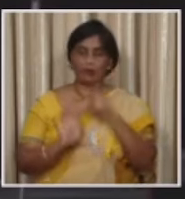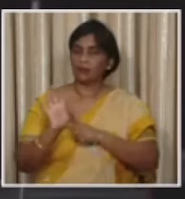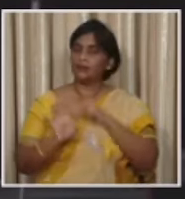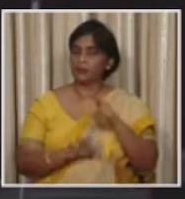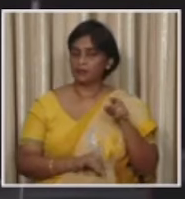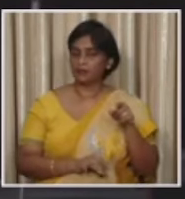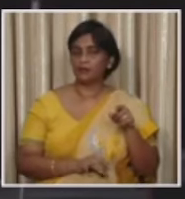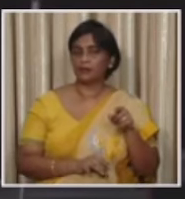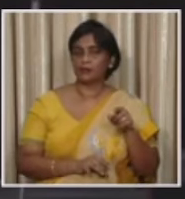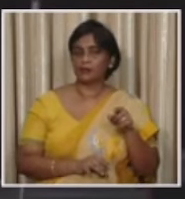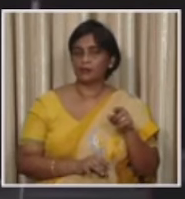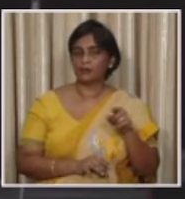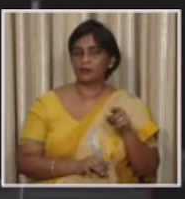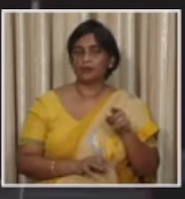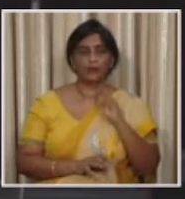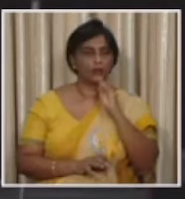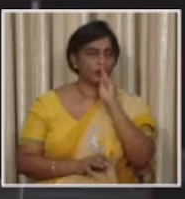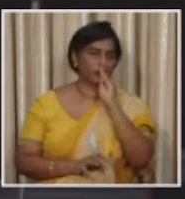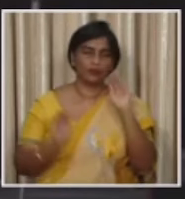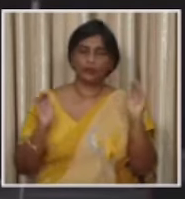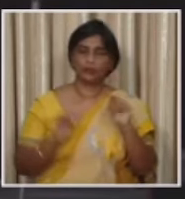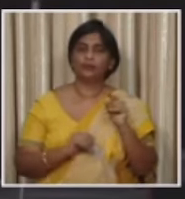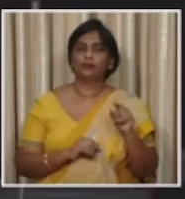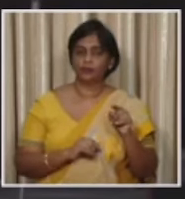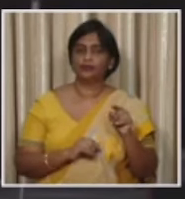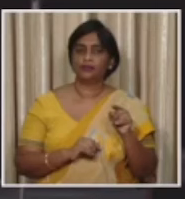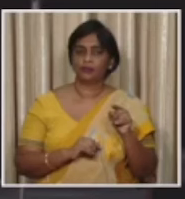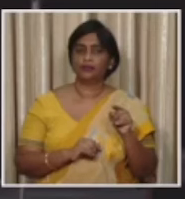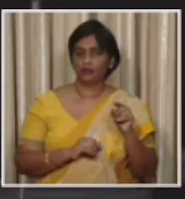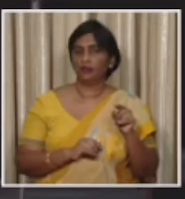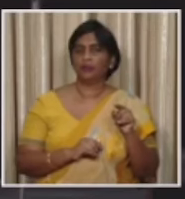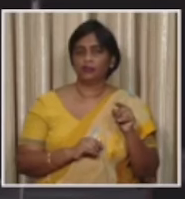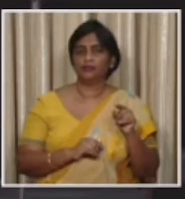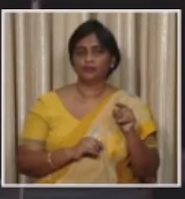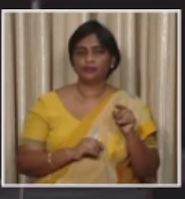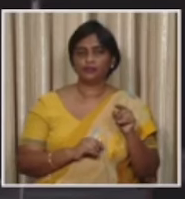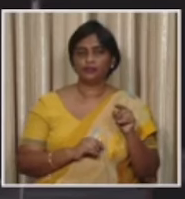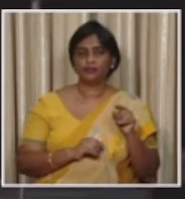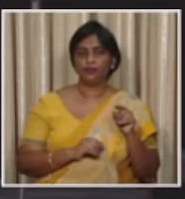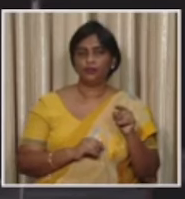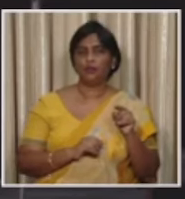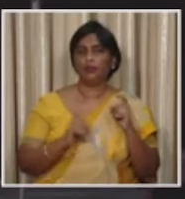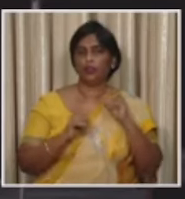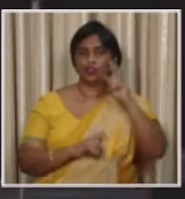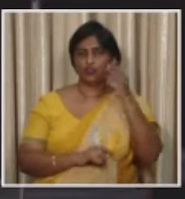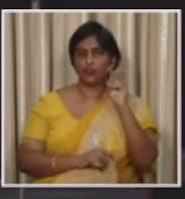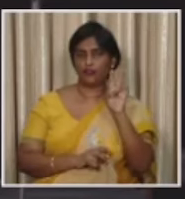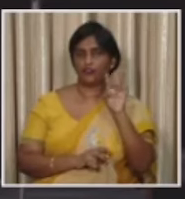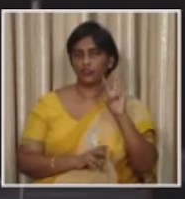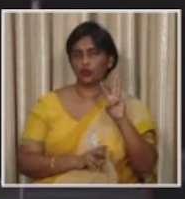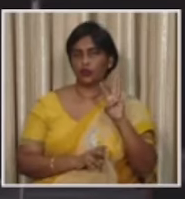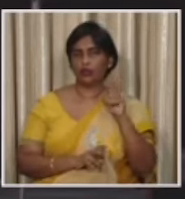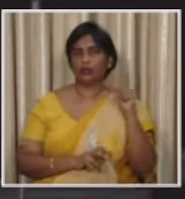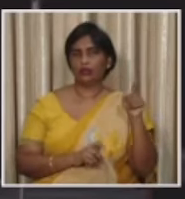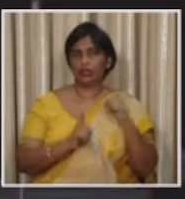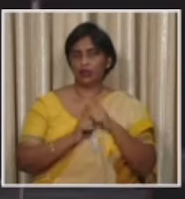වෙද්දී සාමාන්‍ය වශයෙන් 223ක් විතර තමයි එක්ස්චේන්ජ් රේට් එක මේ 323ක් විතර තමයි එක්ස්චේන්ජ් රේට්